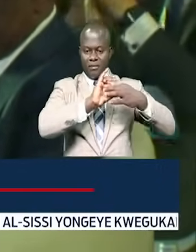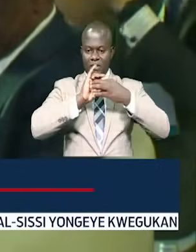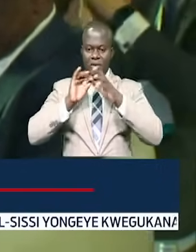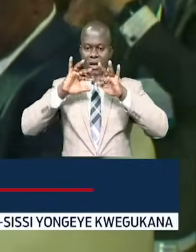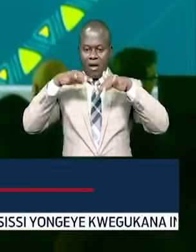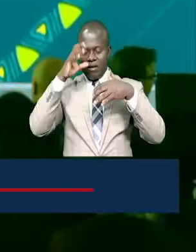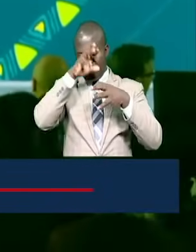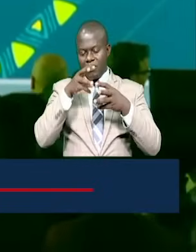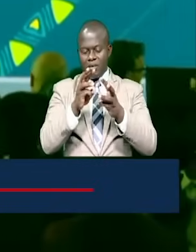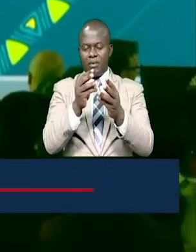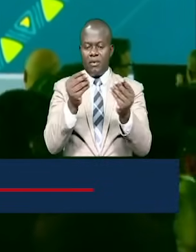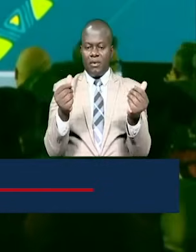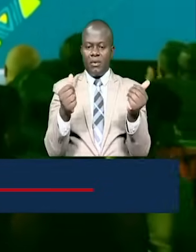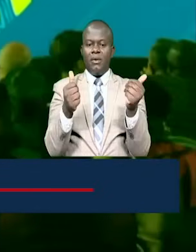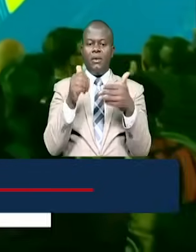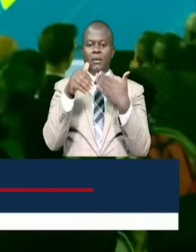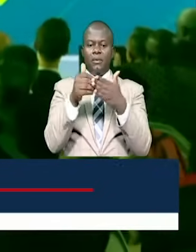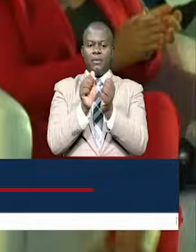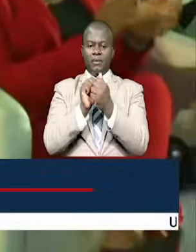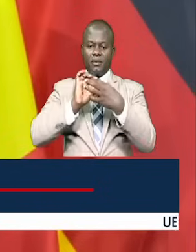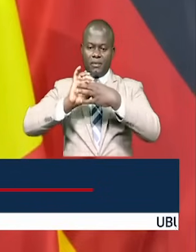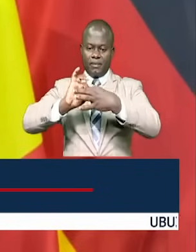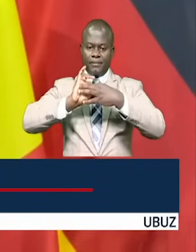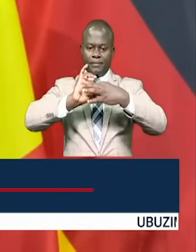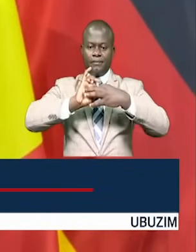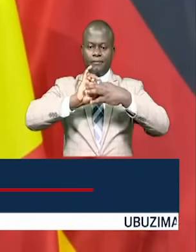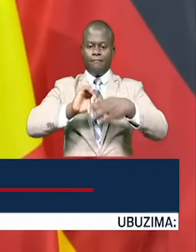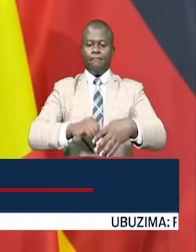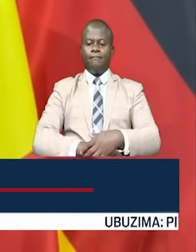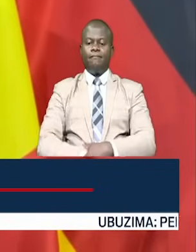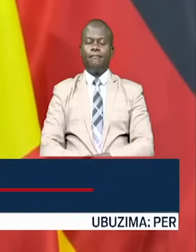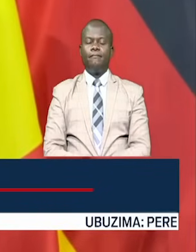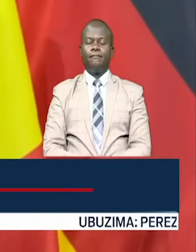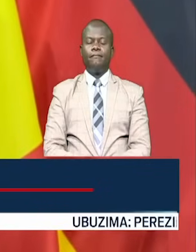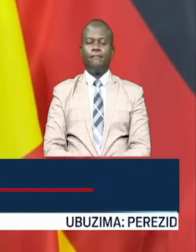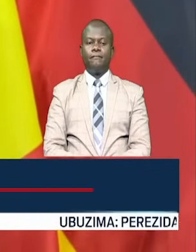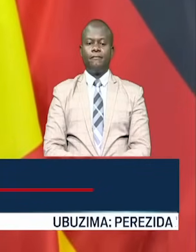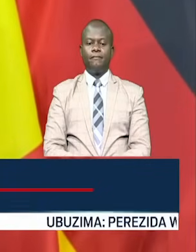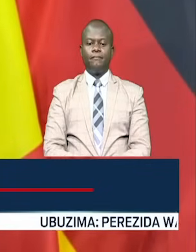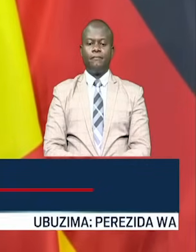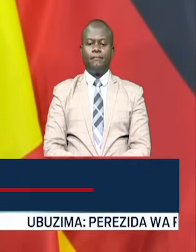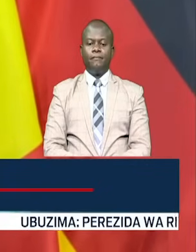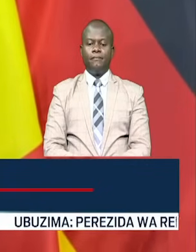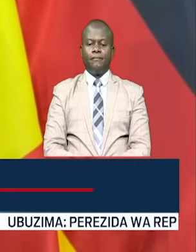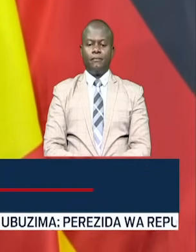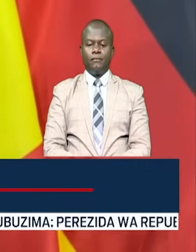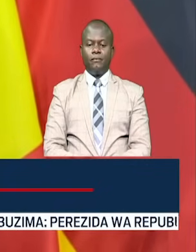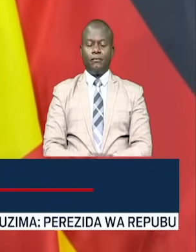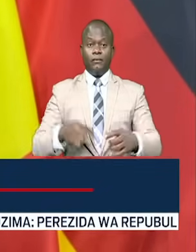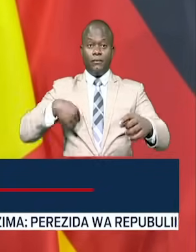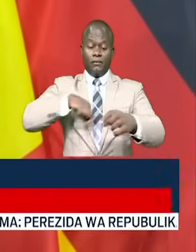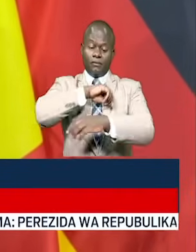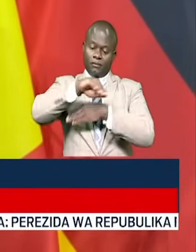ibisubizo by'ibibazo umugabane wa Afurika uhura nabyo. Together, let us continue our journey. Twese